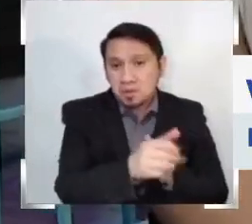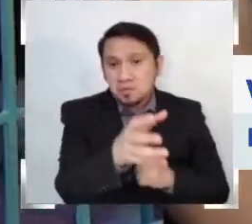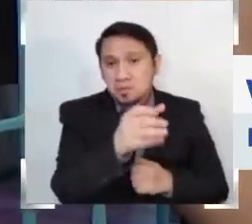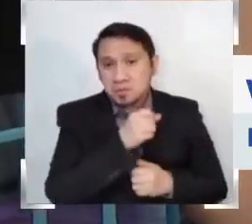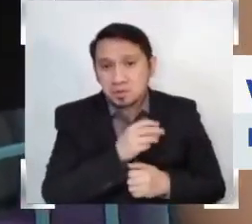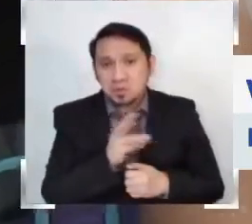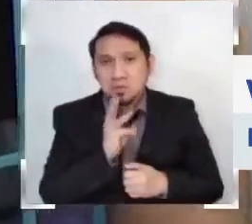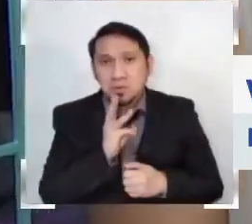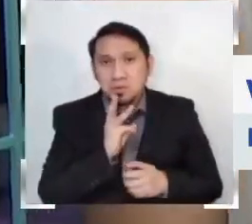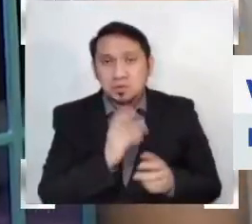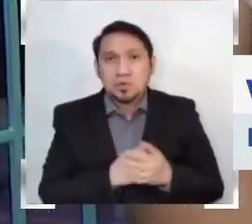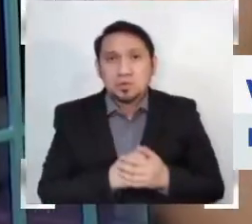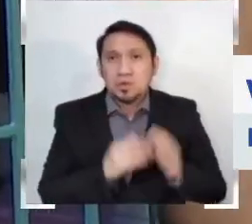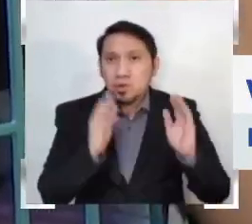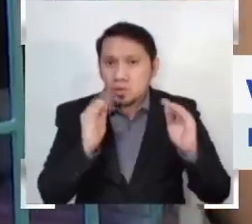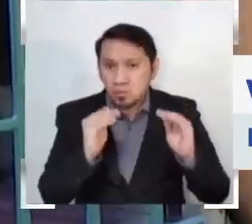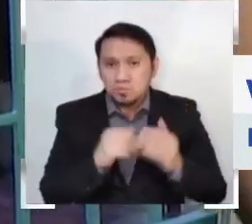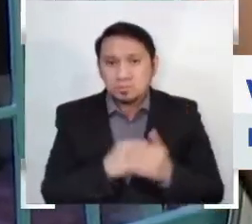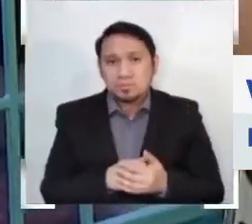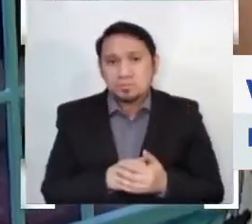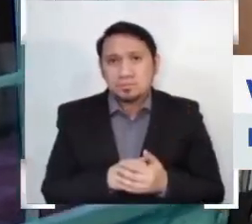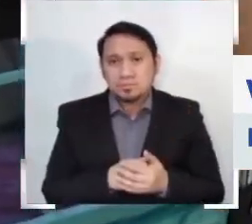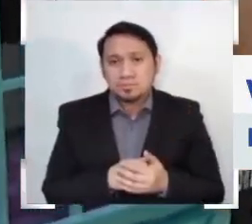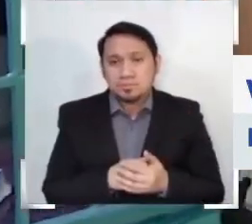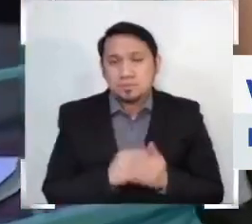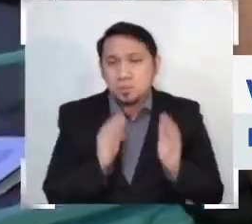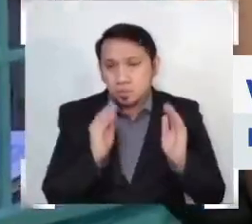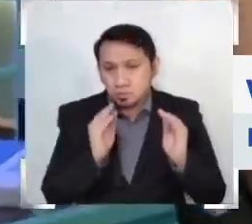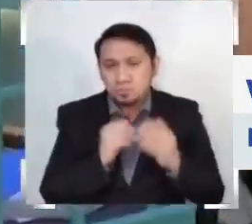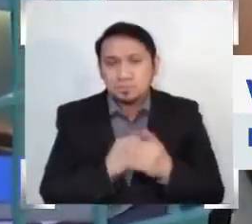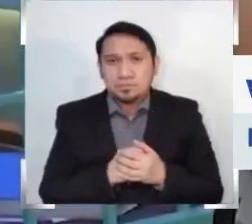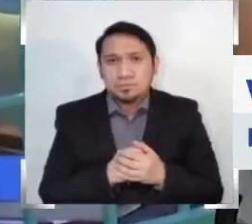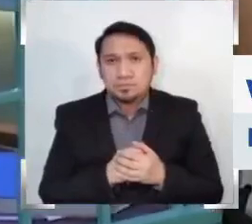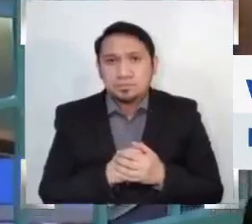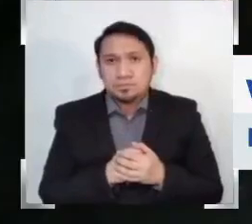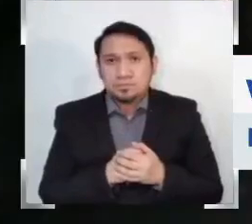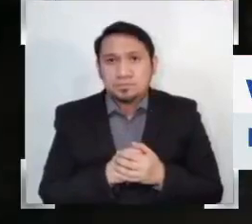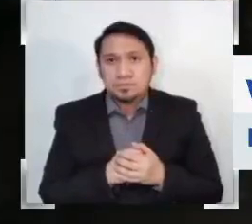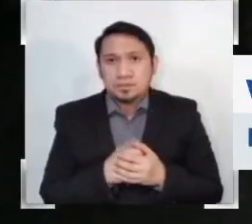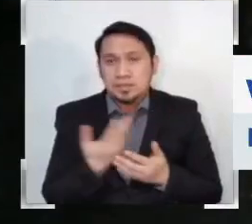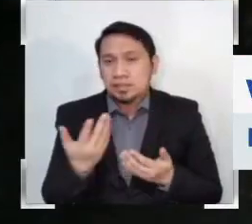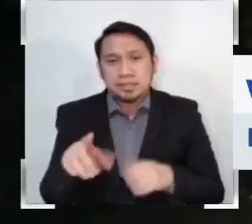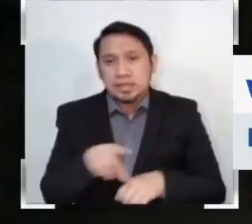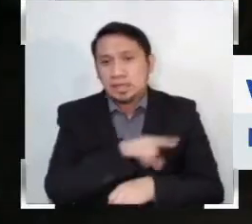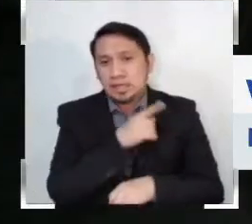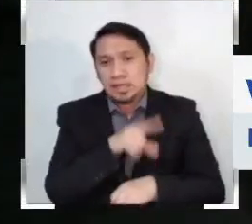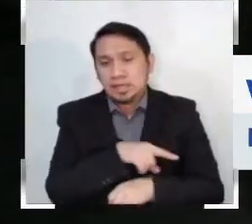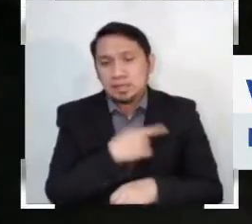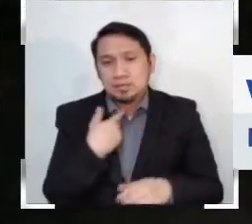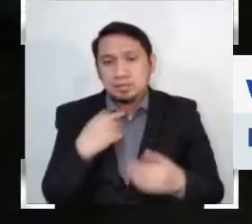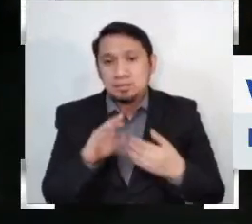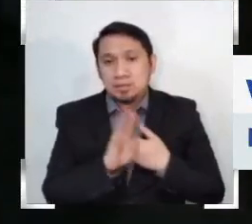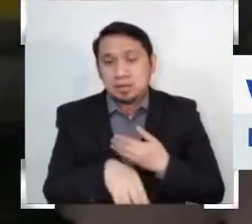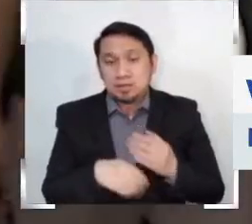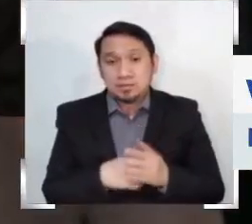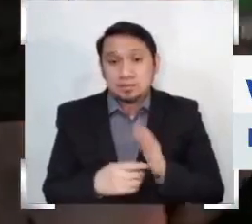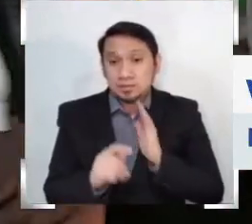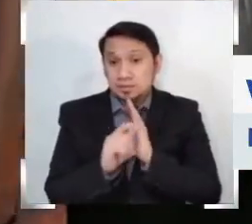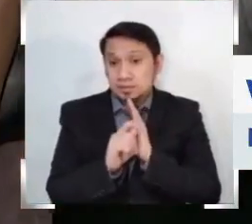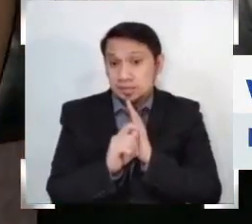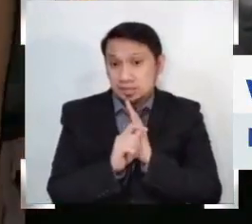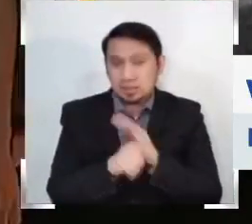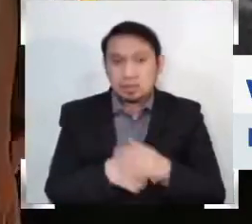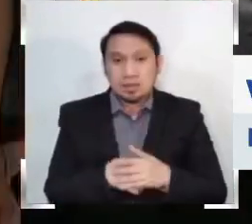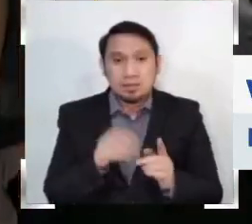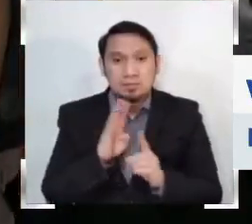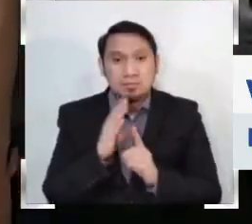sana sa Maynila, shoutout po sa inyo. Ang tagal ng tubig. Ang truck ng Barangay Baclaran, dumayo na